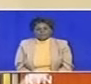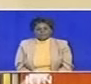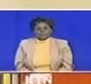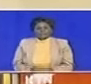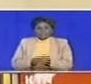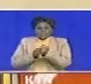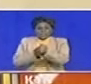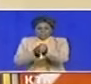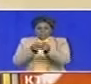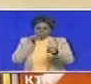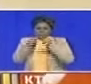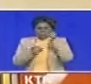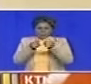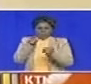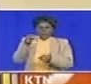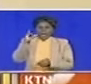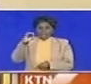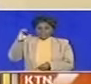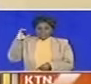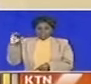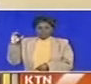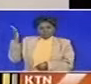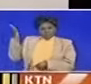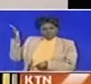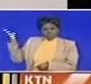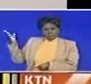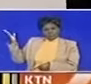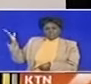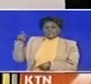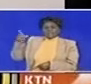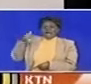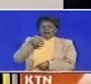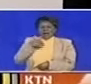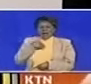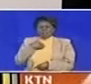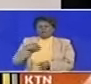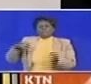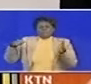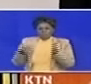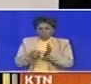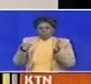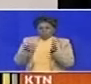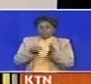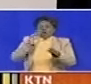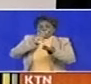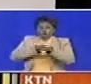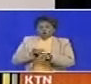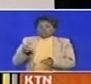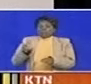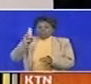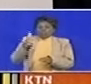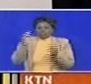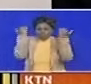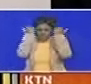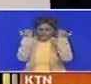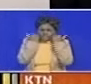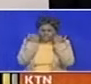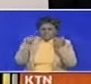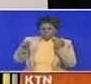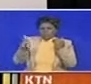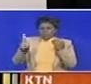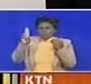Kiongozi wa mashtaka katika mahakama ya mataifa ICC Fatou Bensouda yuko kwenye njia panda kuhusu kesi dhidi ya Rais Uhuru Kenyatta. Kesi ya